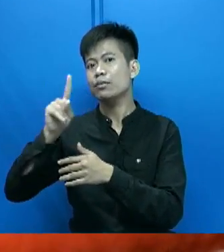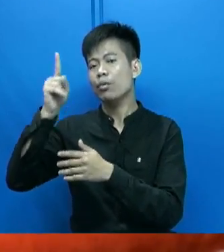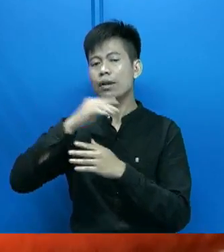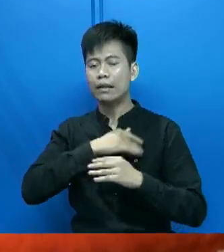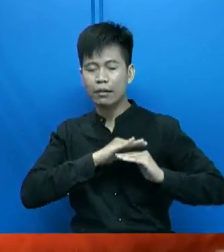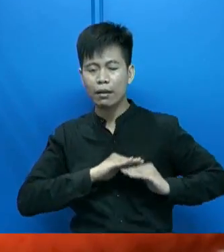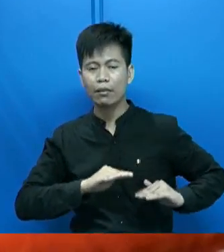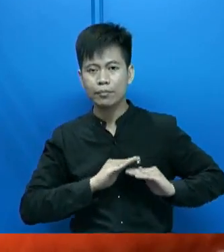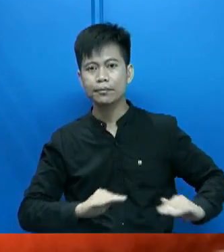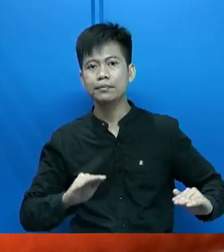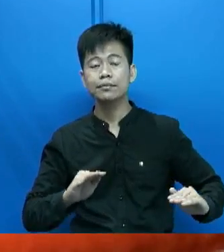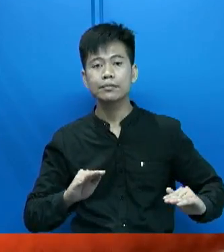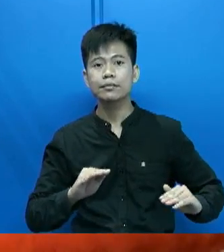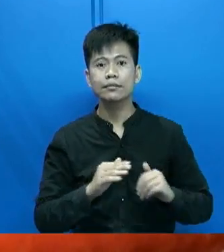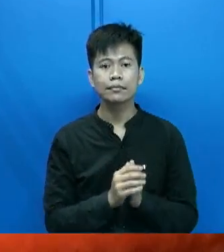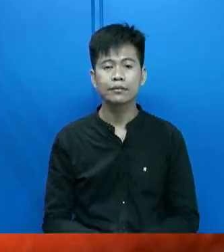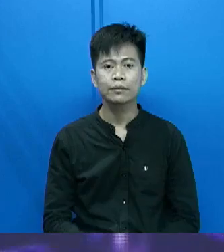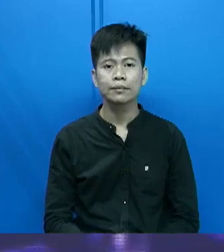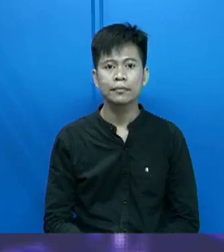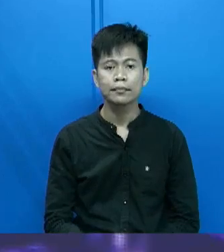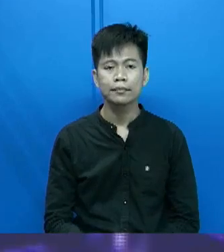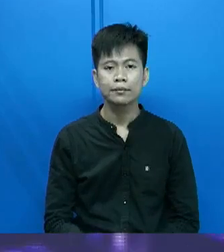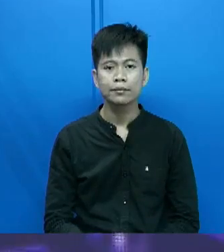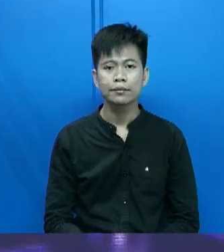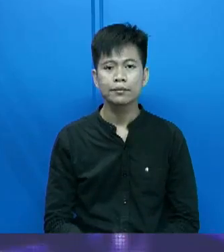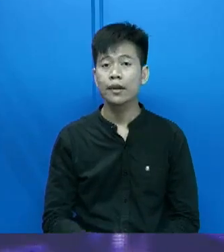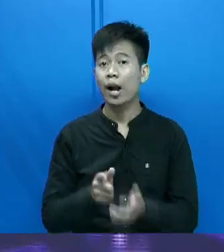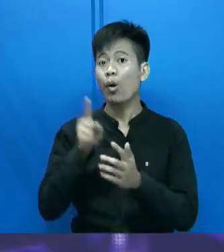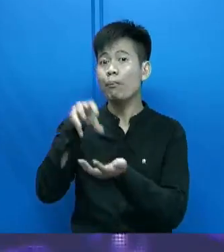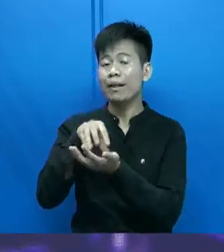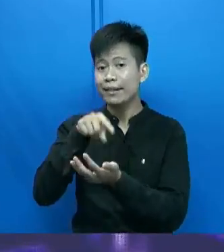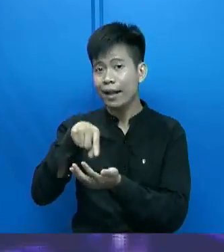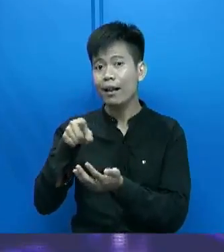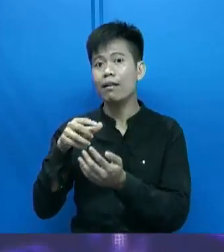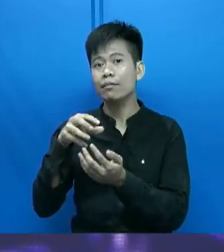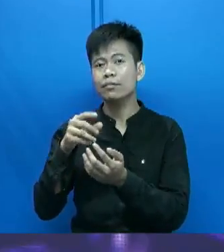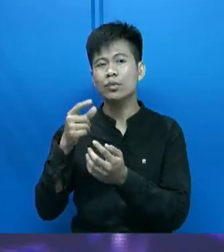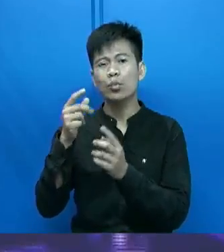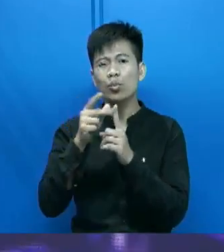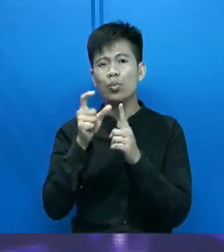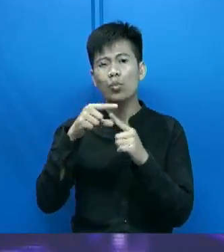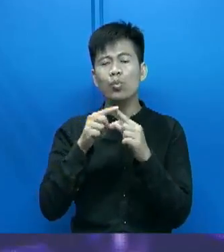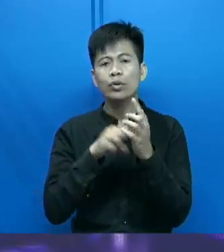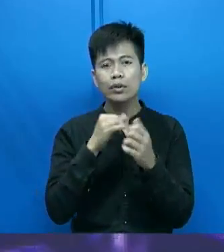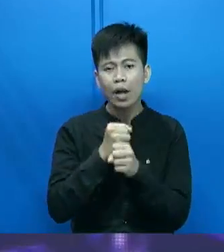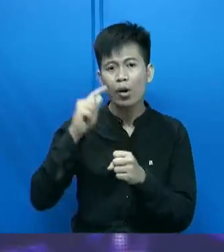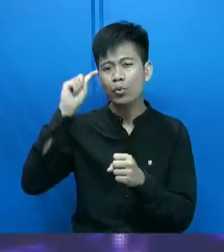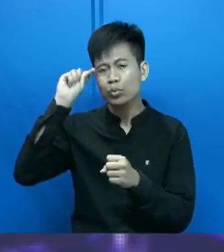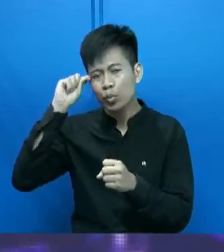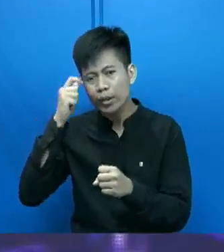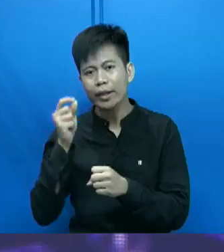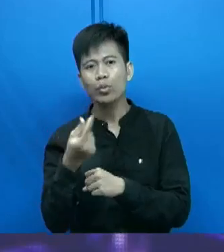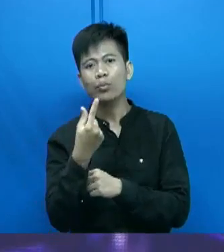keadaan hatinya. Allahumma wala daynan illa qadaitah, jika tempat ini ada orang yang terlilit utang piutang, kesulitan ya Allah dalam